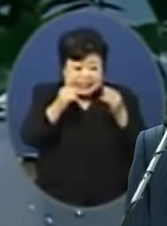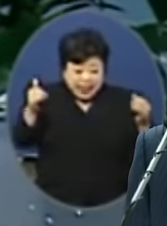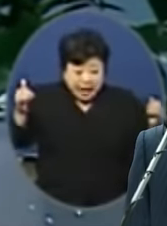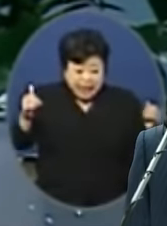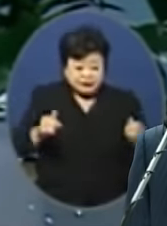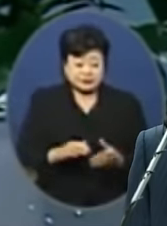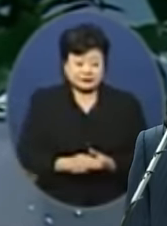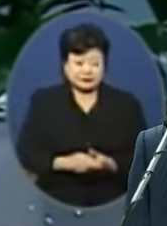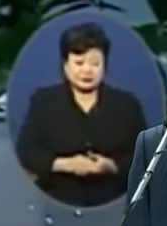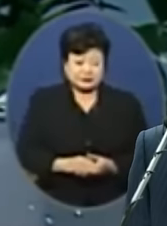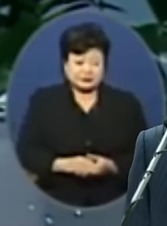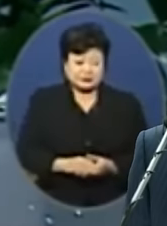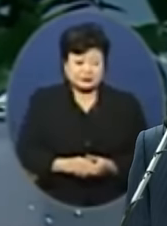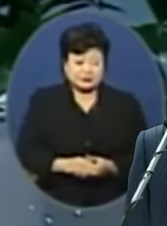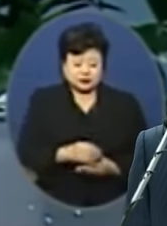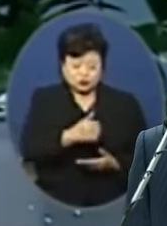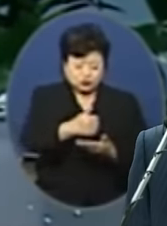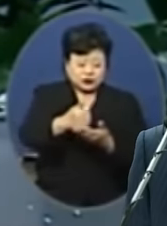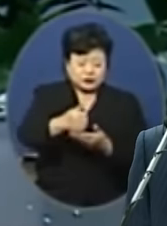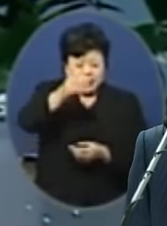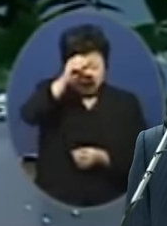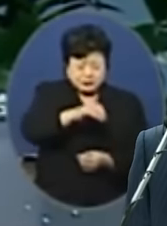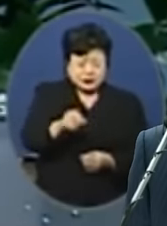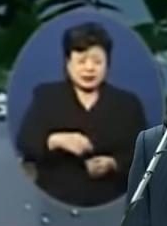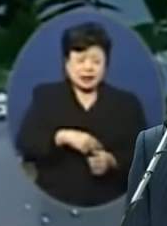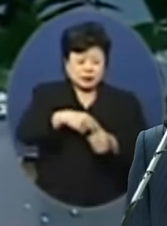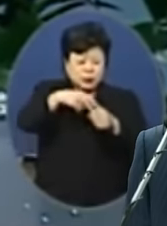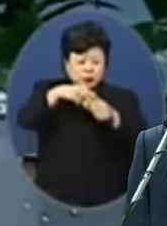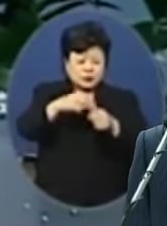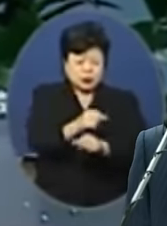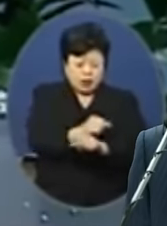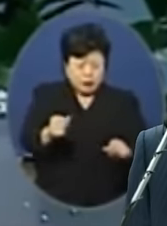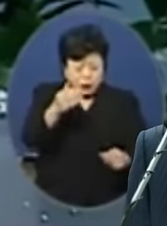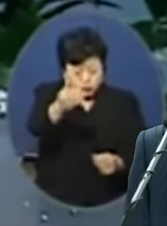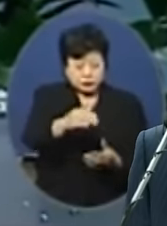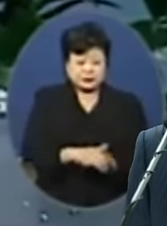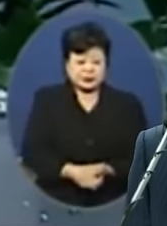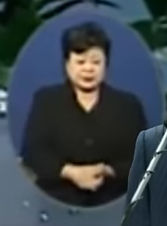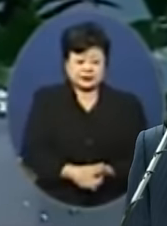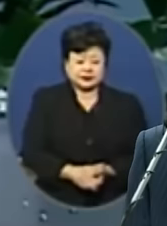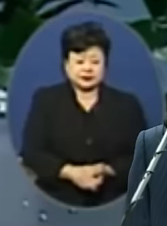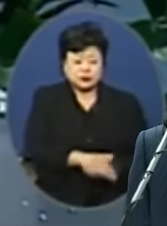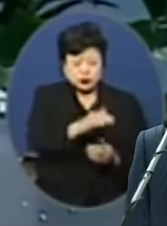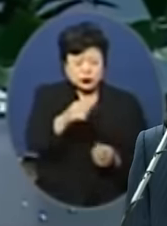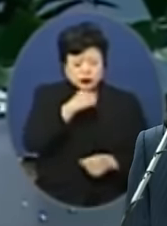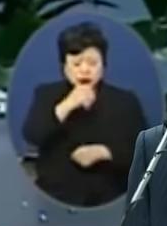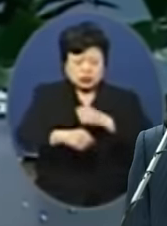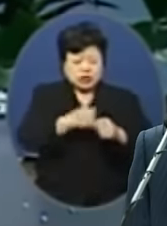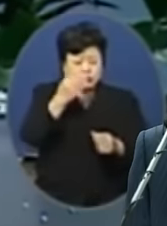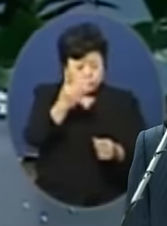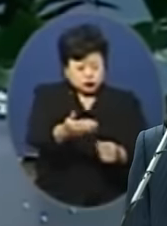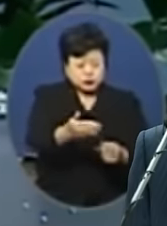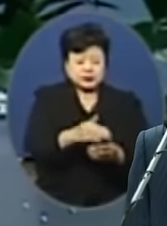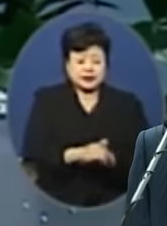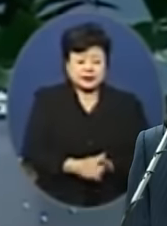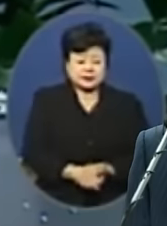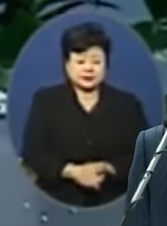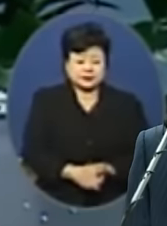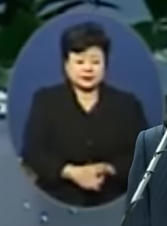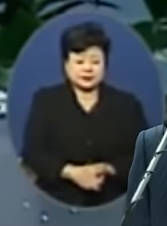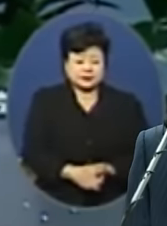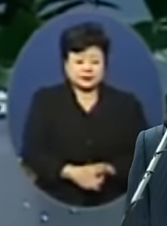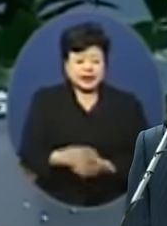이 옛사람에서 우리 주님은 십자가를 통해서 해방을 주셔서 우리를 자유케 하려고 자유를